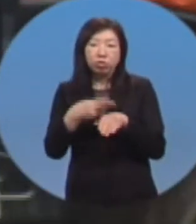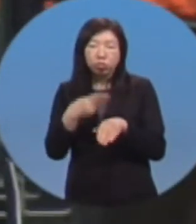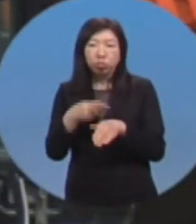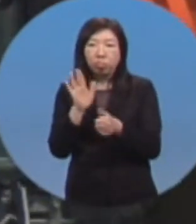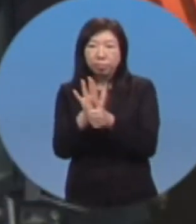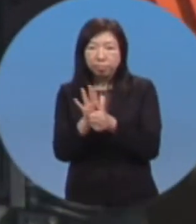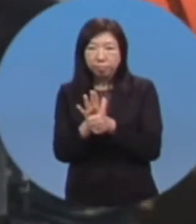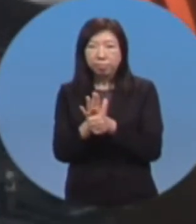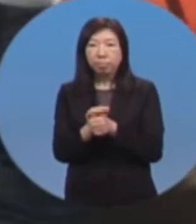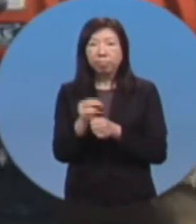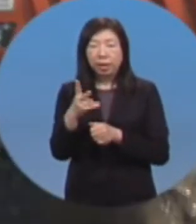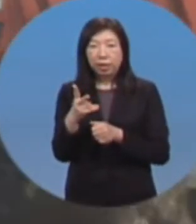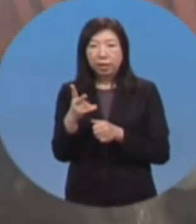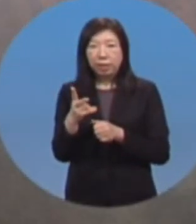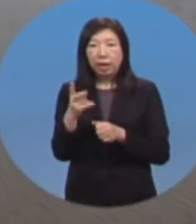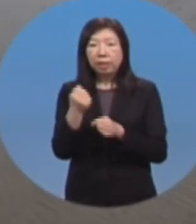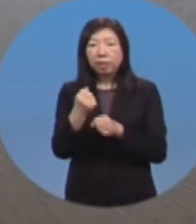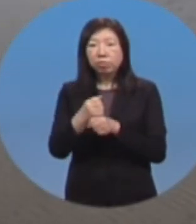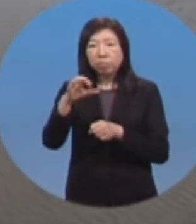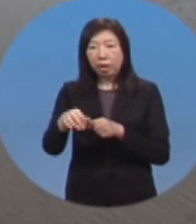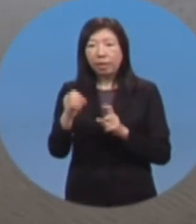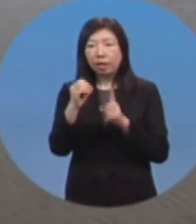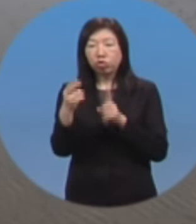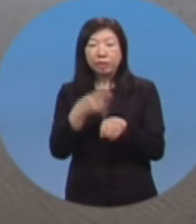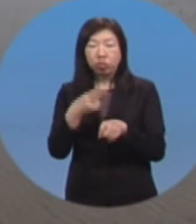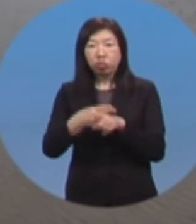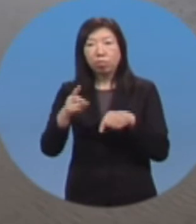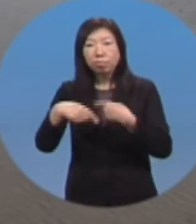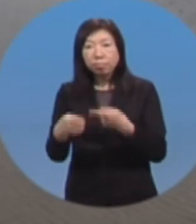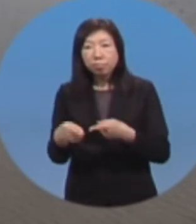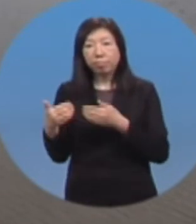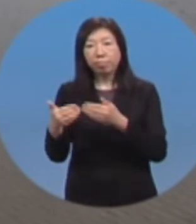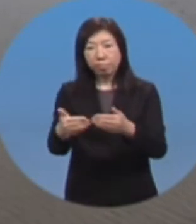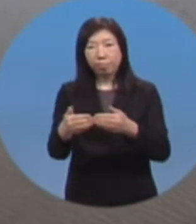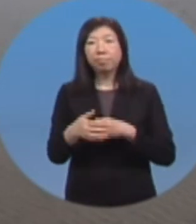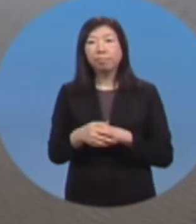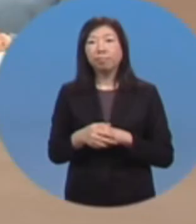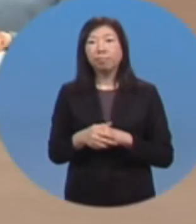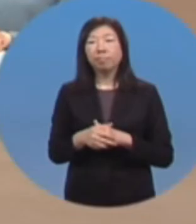援するほか、建設業におけるデジタル技術の導入を促進します。